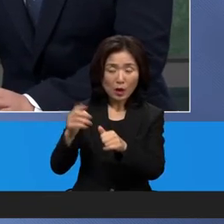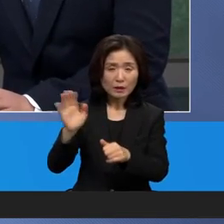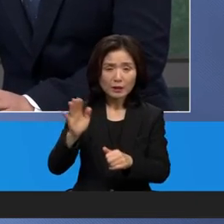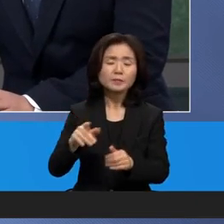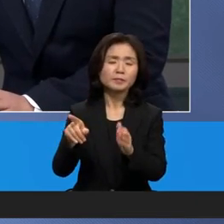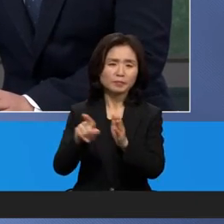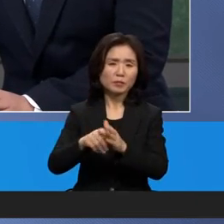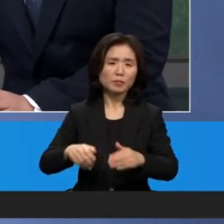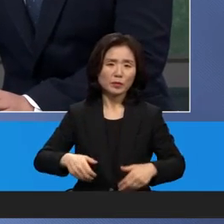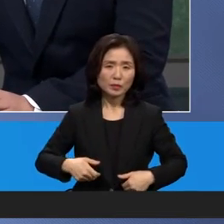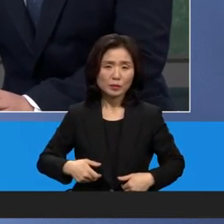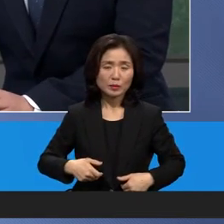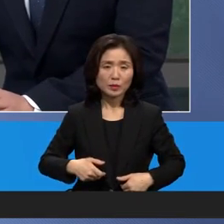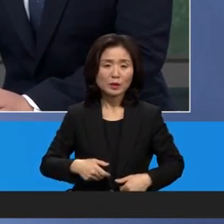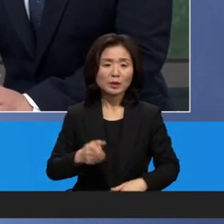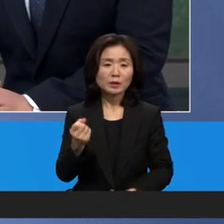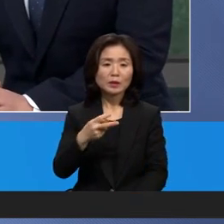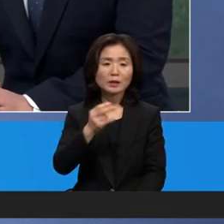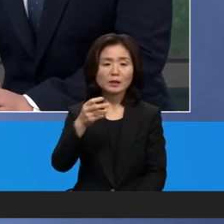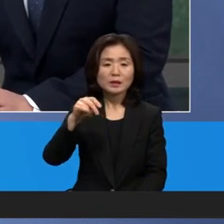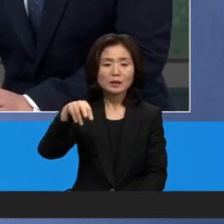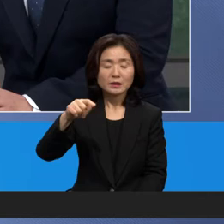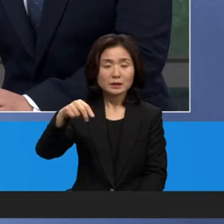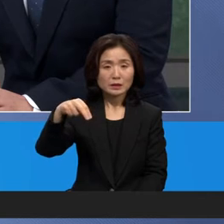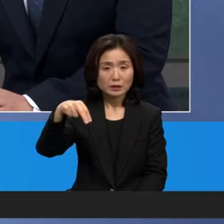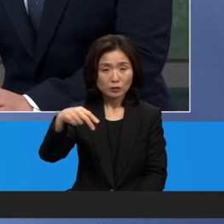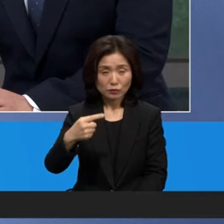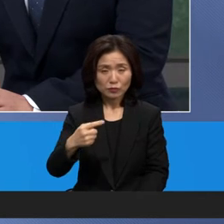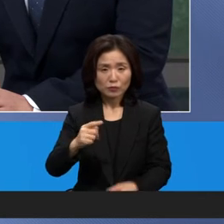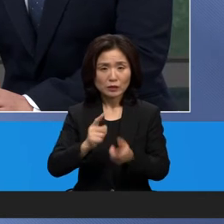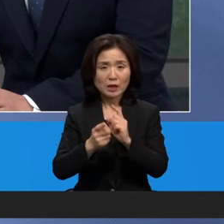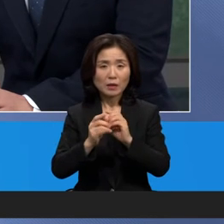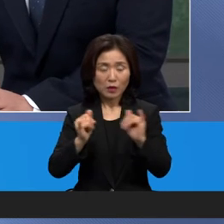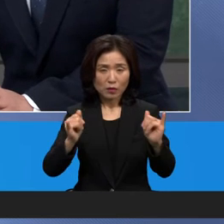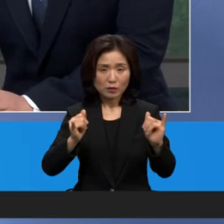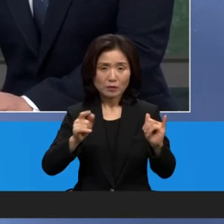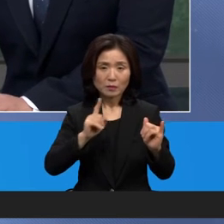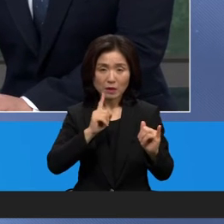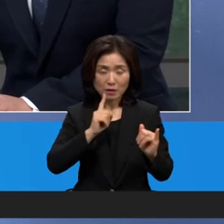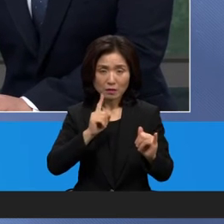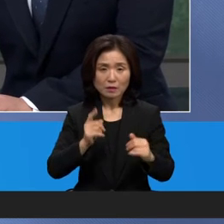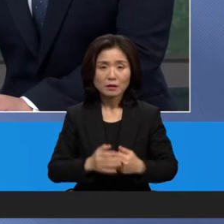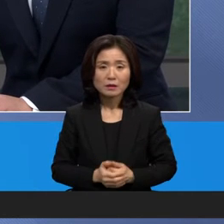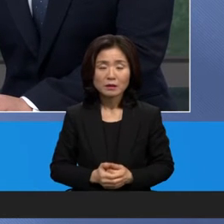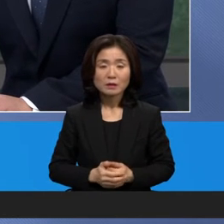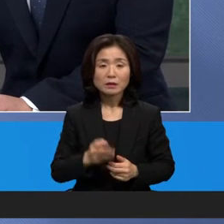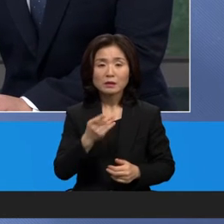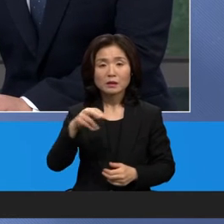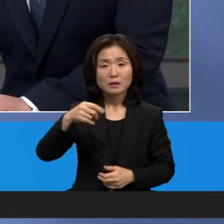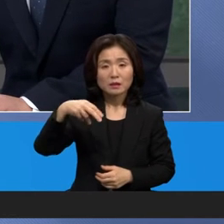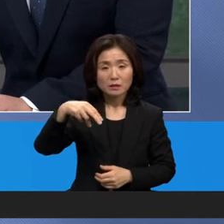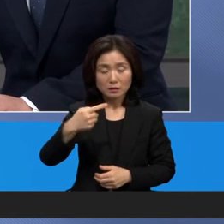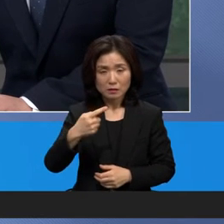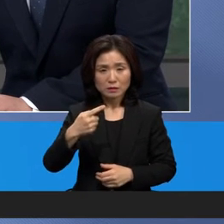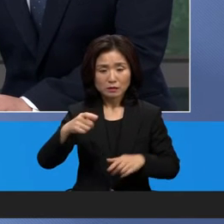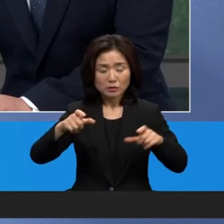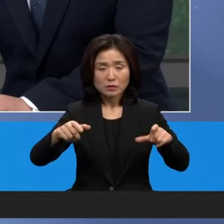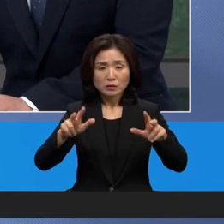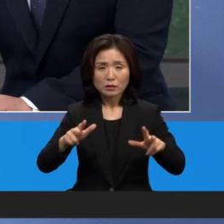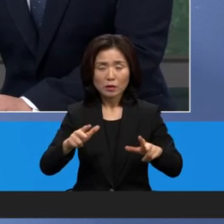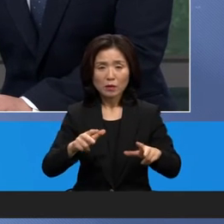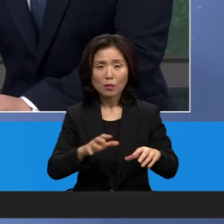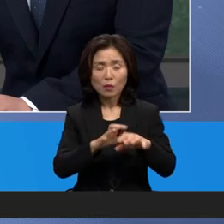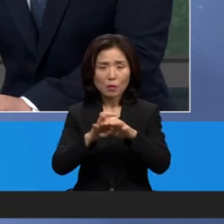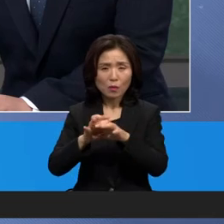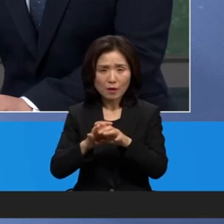텍사스주 글래스에 빛 주지사의 대변인도 언론과의 인터뷰에서 텍사스는 이제 코로나 이브에 맞서기 위한 도구와 지식을